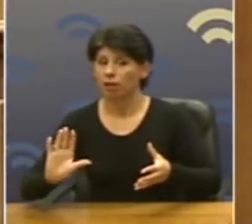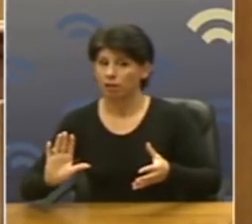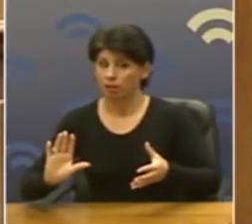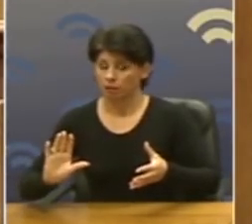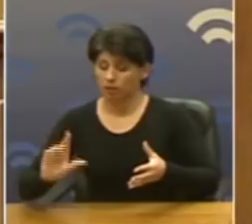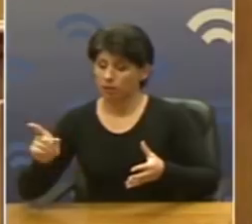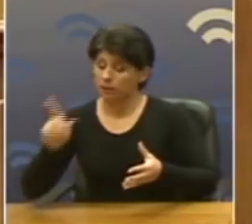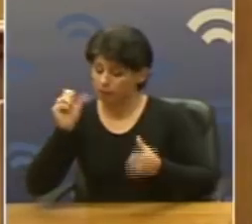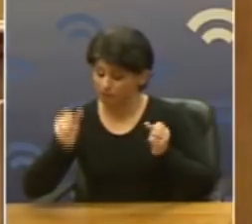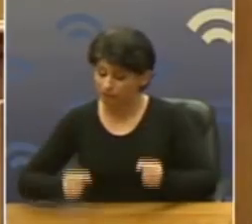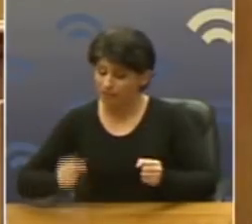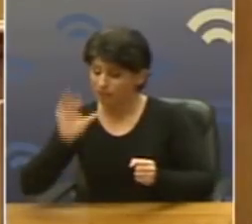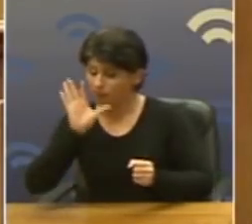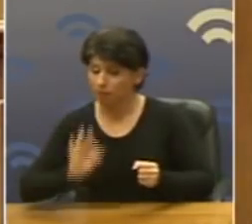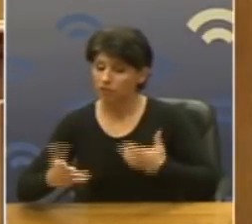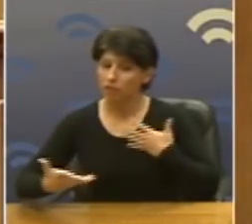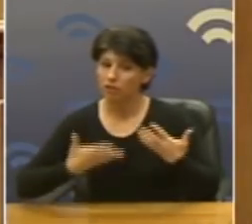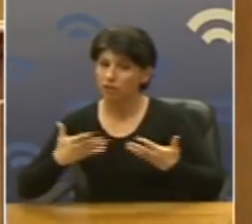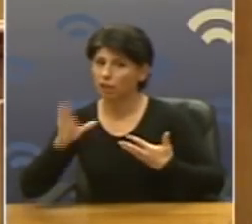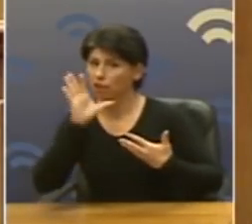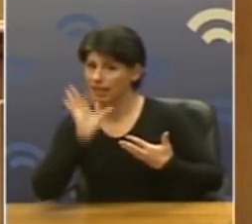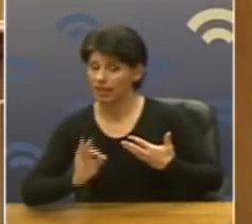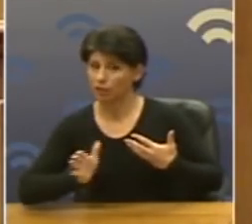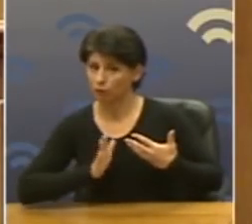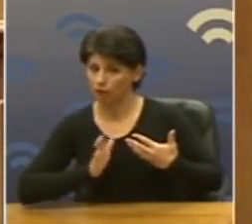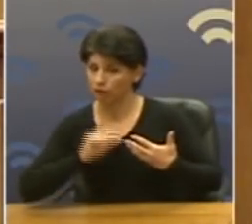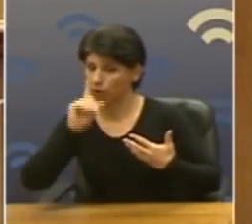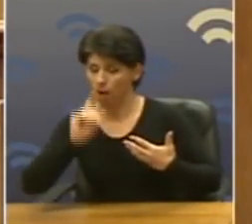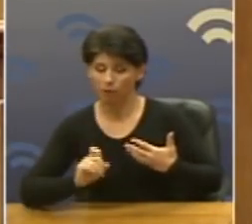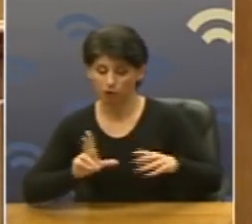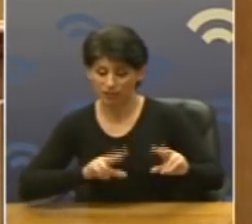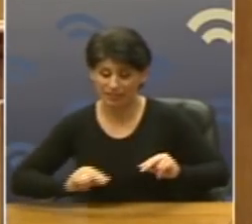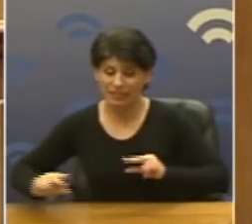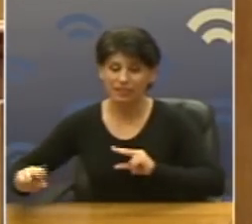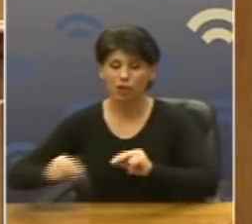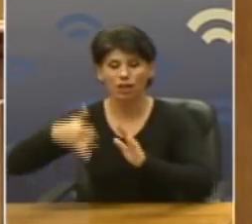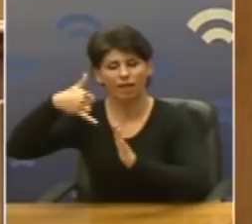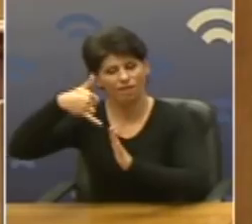τις πραγματικές, τις σύγχρονες ανάγκες απαιτούν συνολικά